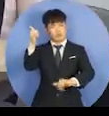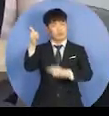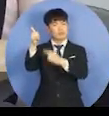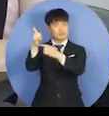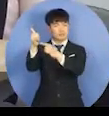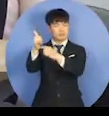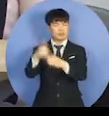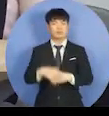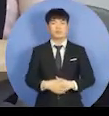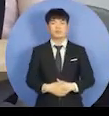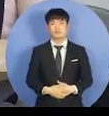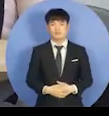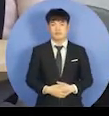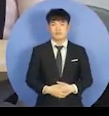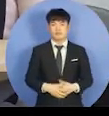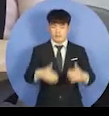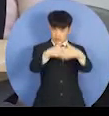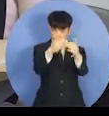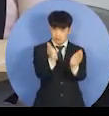학부모들로 구성됐습니다.